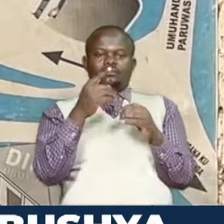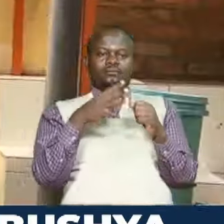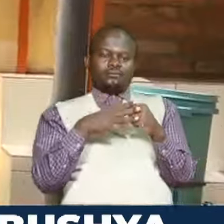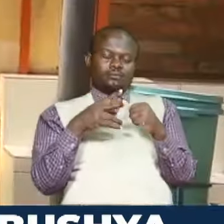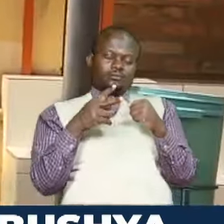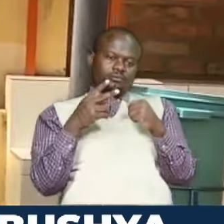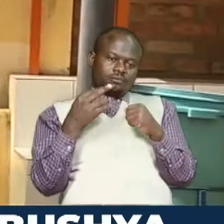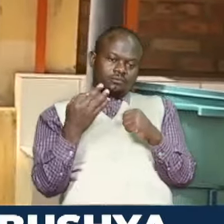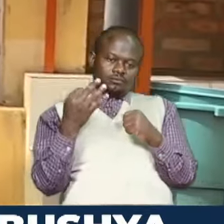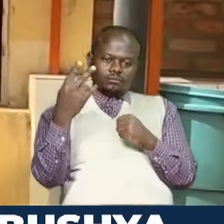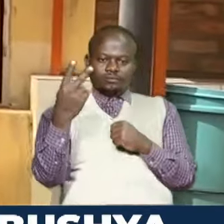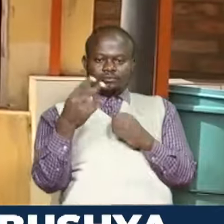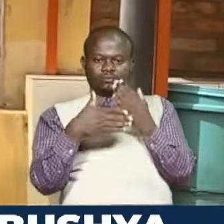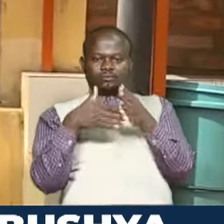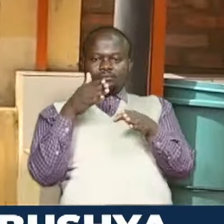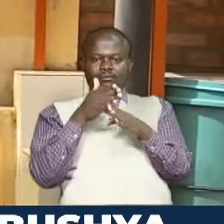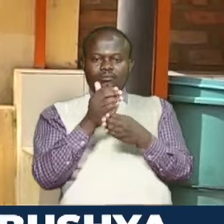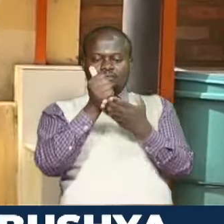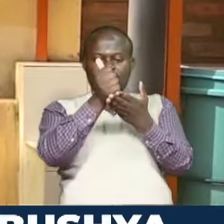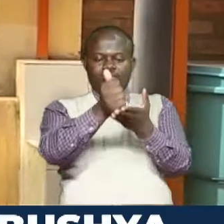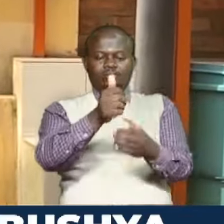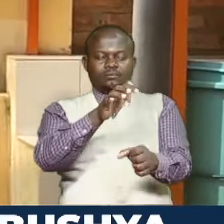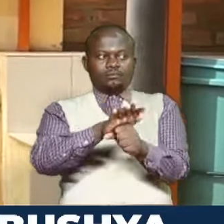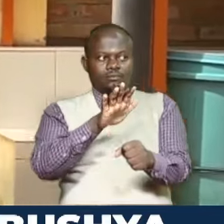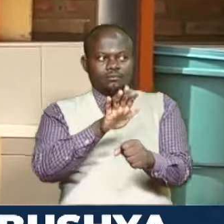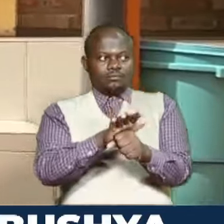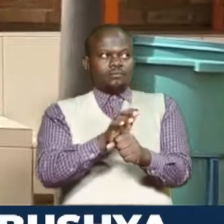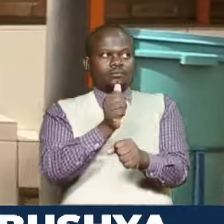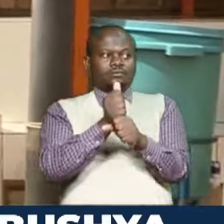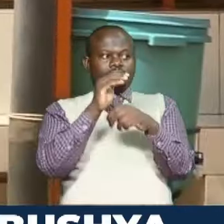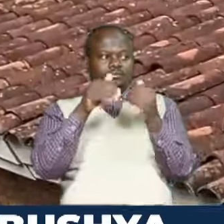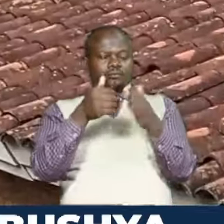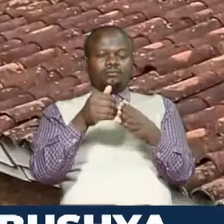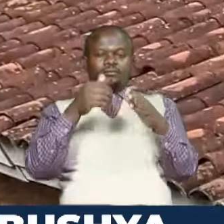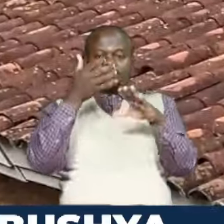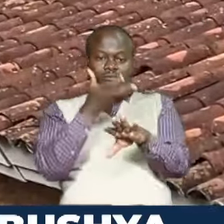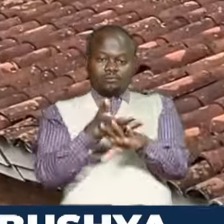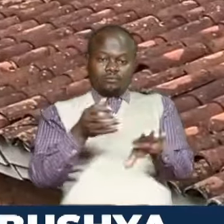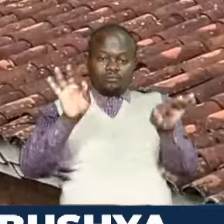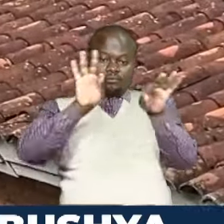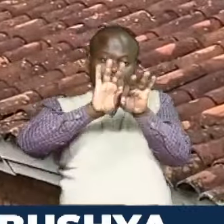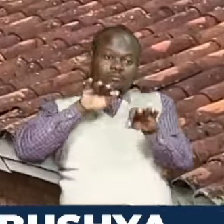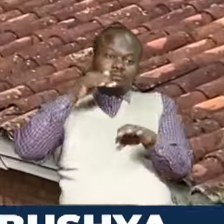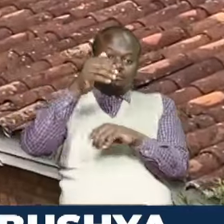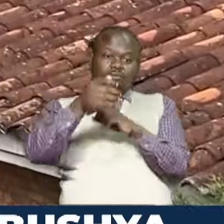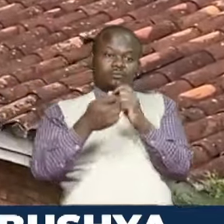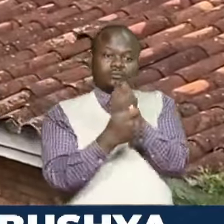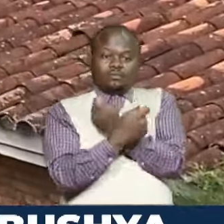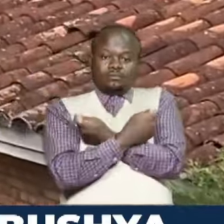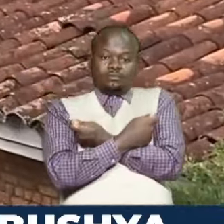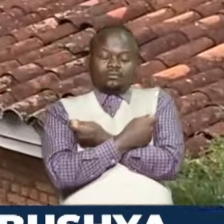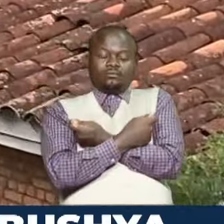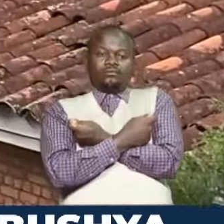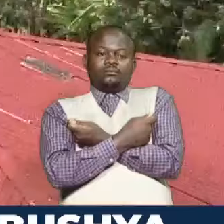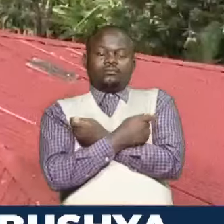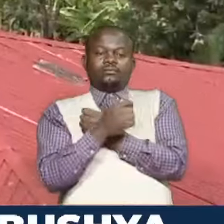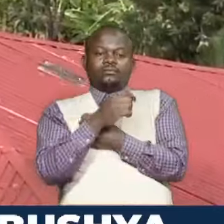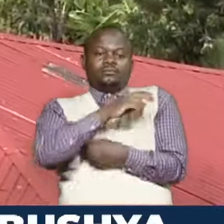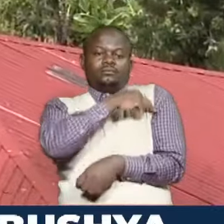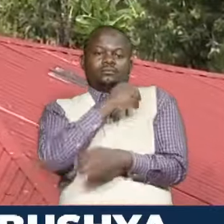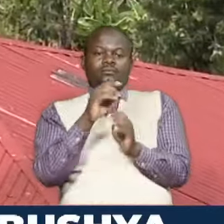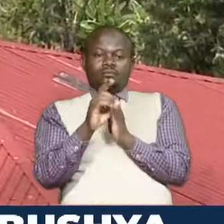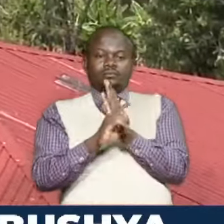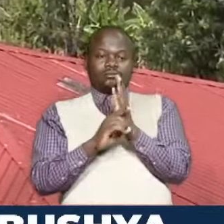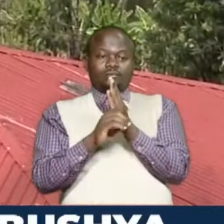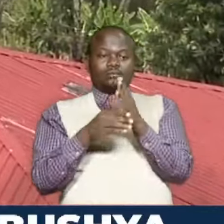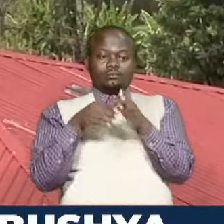1932 byubatswe hari byo gufasha cyane cyane abakozi bakoraga mu by'amabuye y'agaciro biza guhinduka ibitaro by'akarere kubyubaka neza